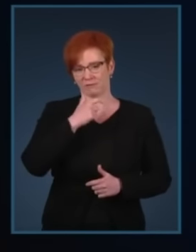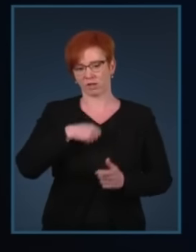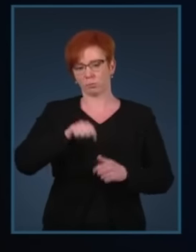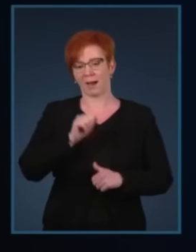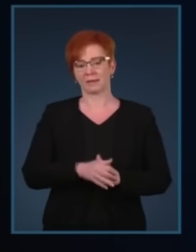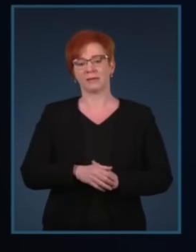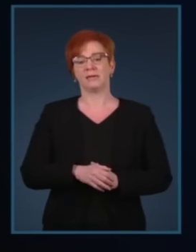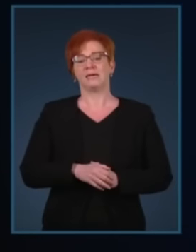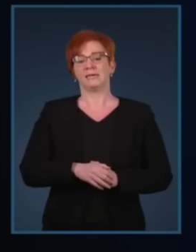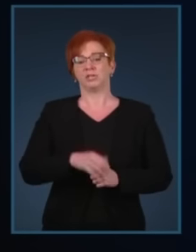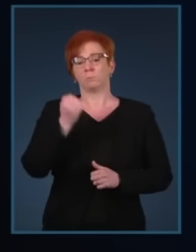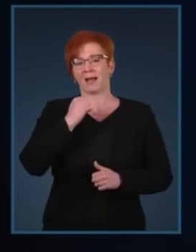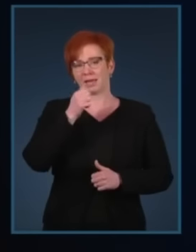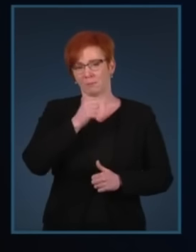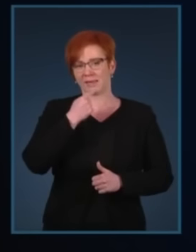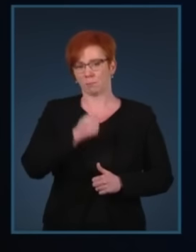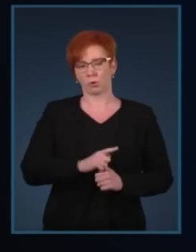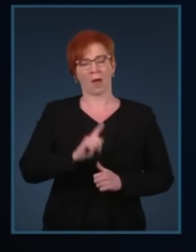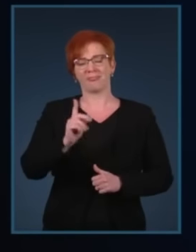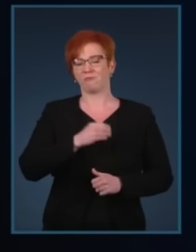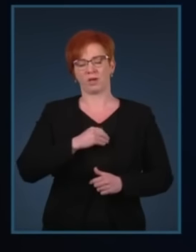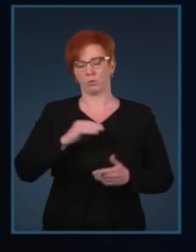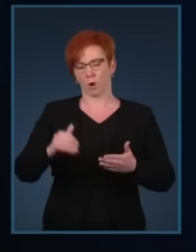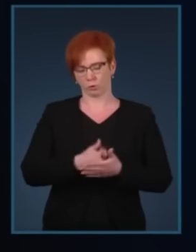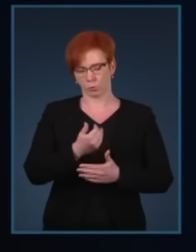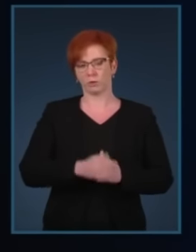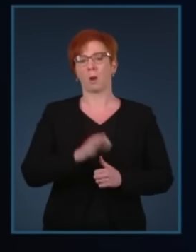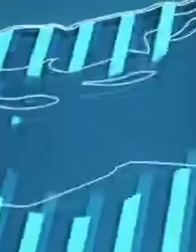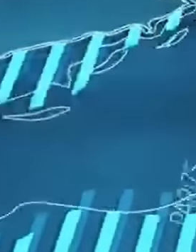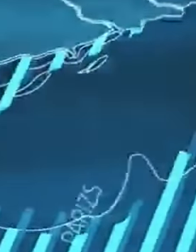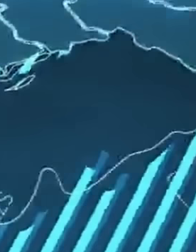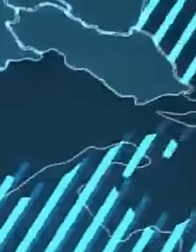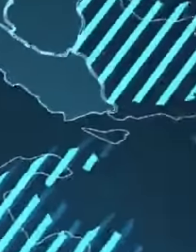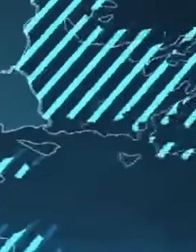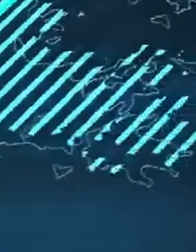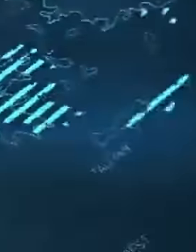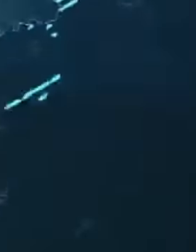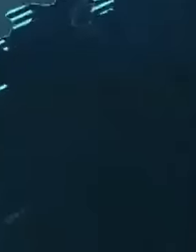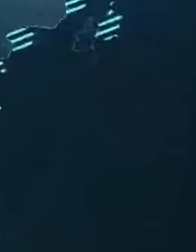Pétert idézem, ne féljünk az újtól, jót hozhat nekünk. Köszönöm.